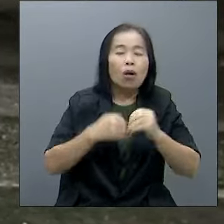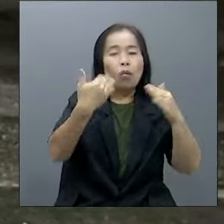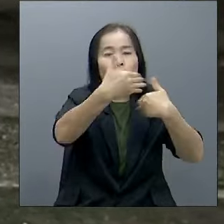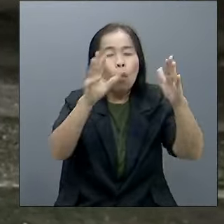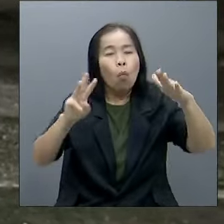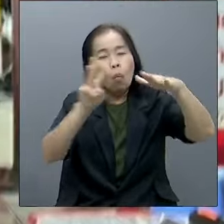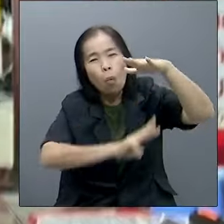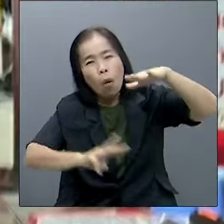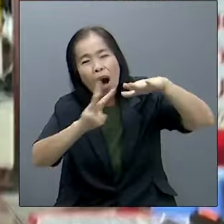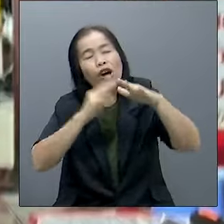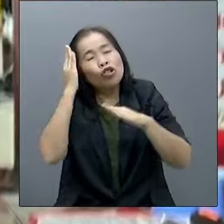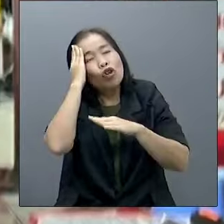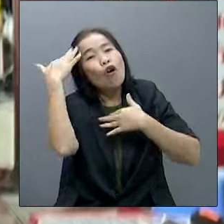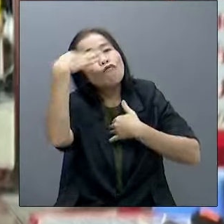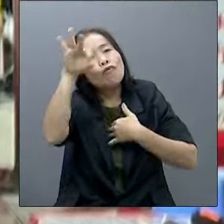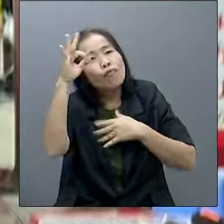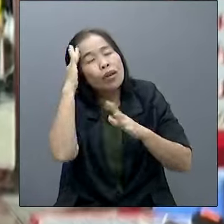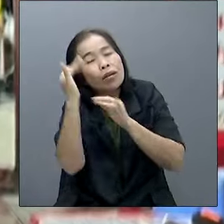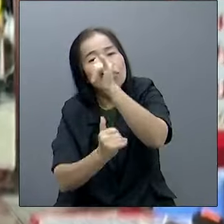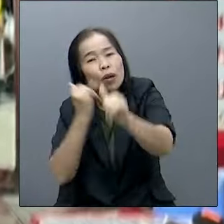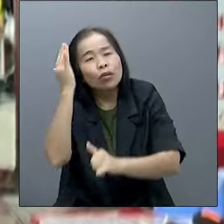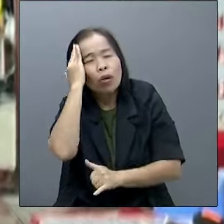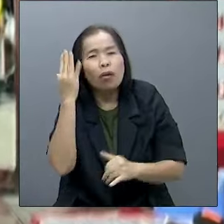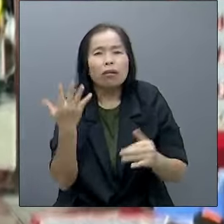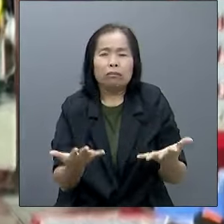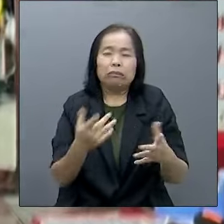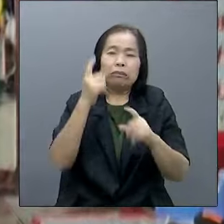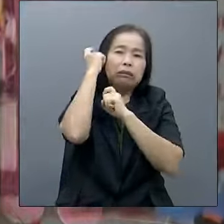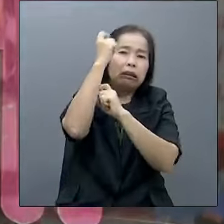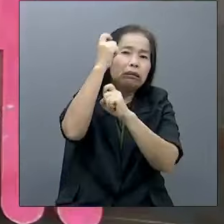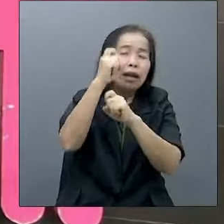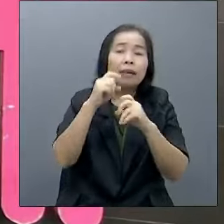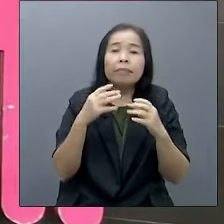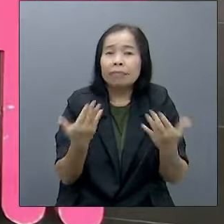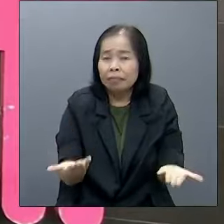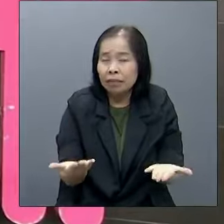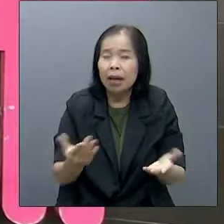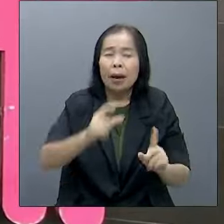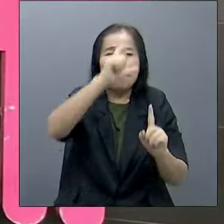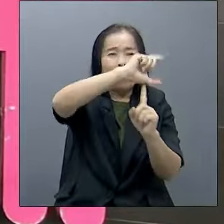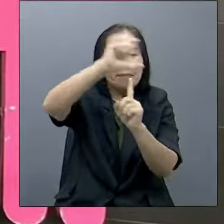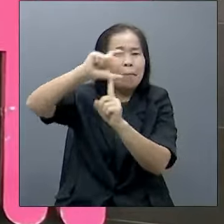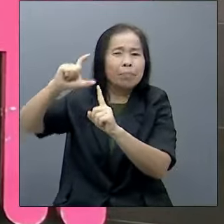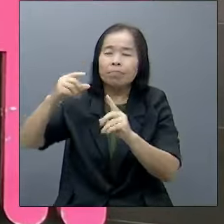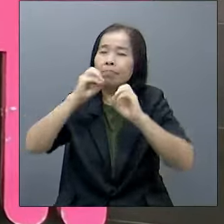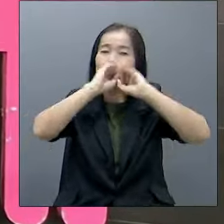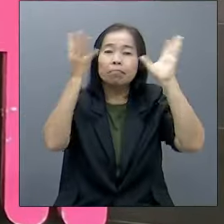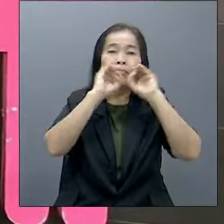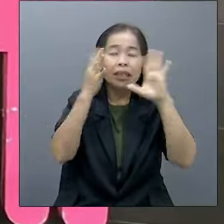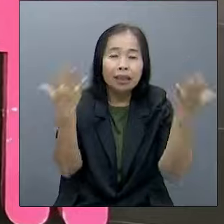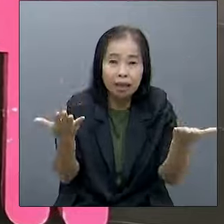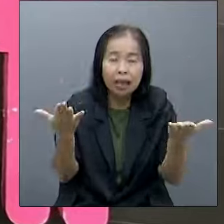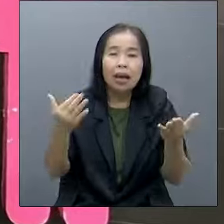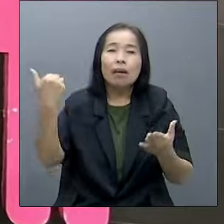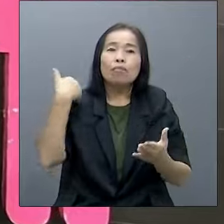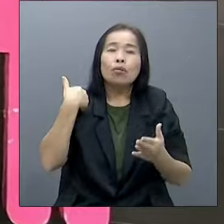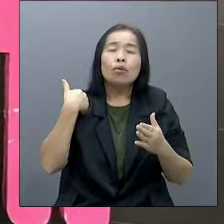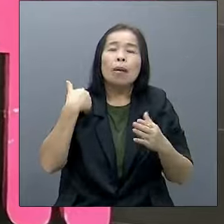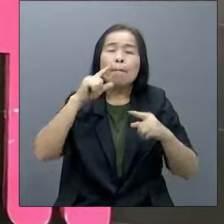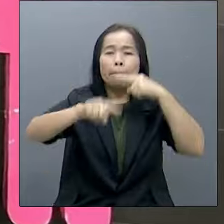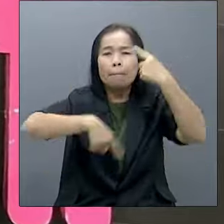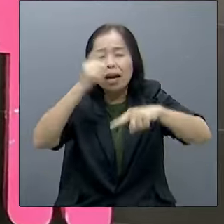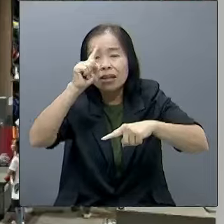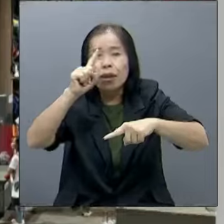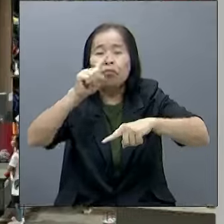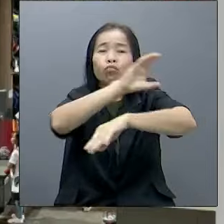รกเข้าไปอาศัยอยู่ได้ความปลดภัยมัค่อนข้างน้อยค่ะ ปลายบอกทางก็ใหม่ชัดเจนการเชื่มต่อรถไฟฟ้าที่จะ